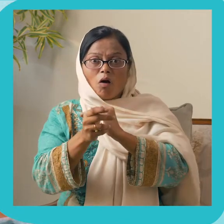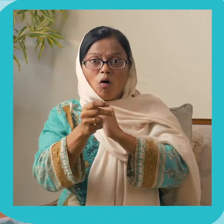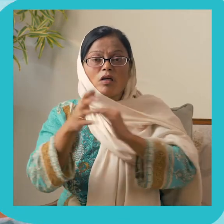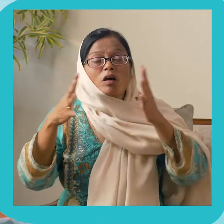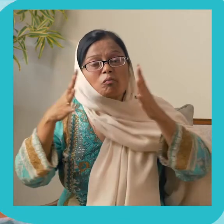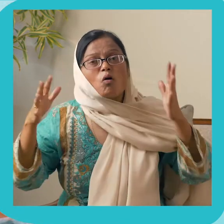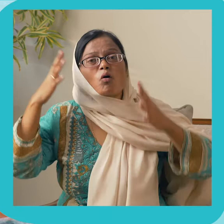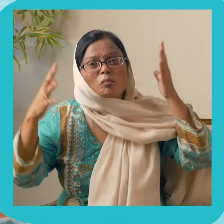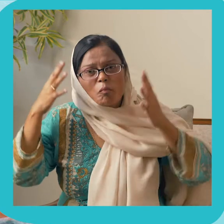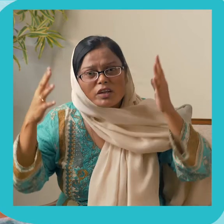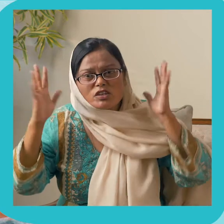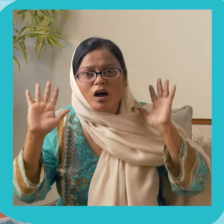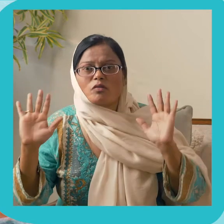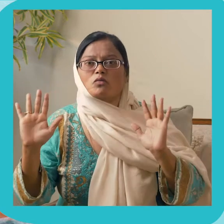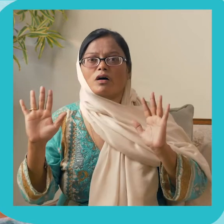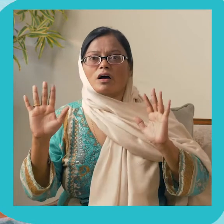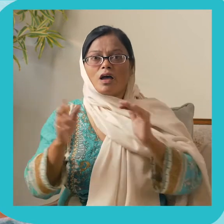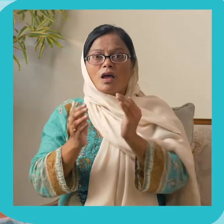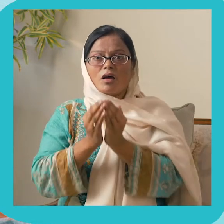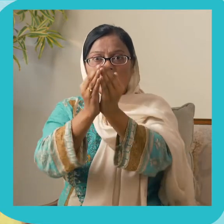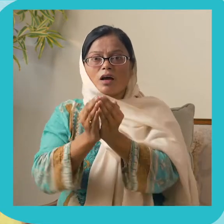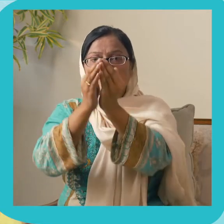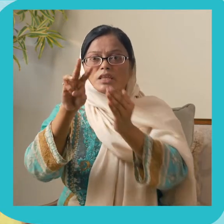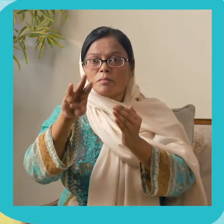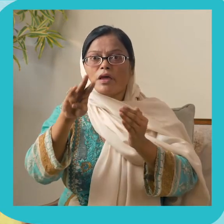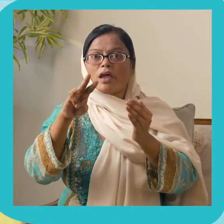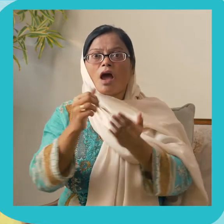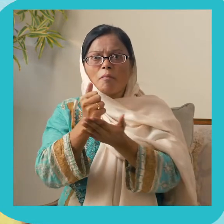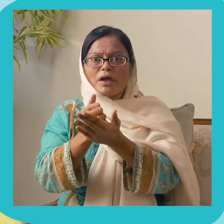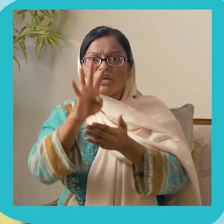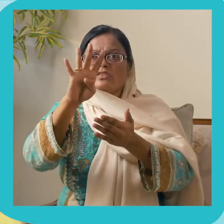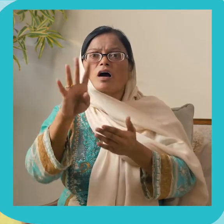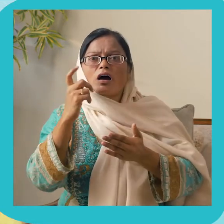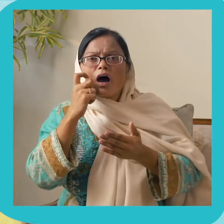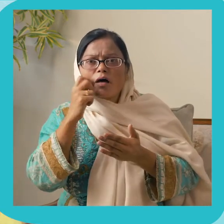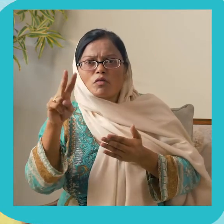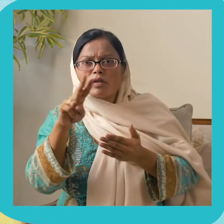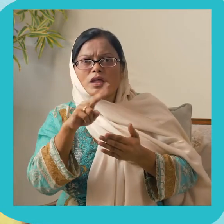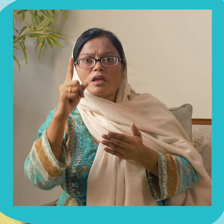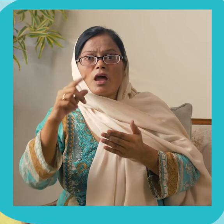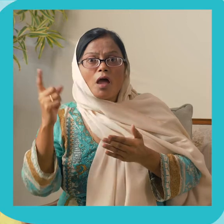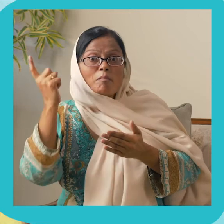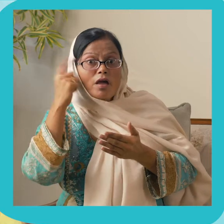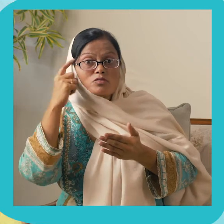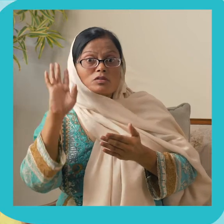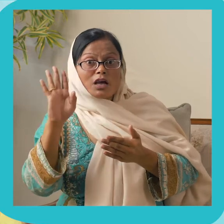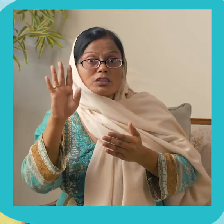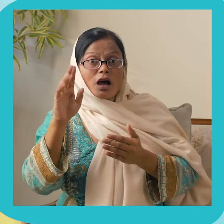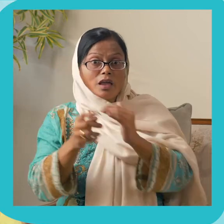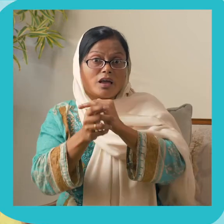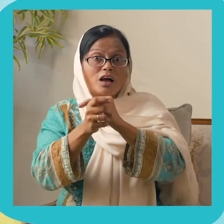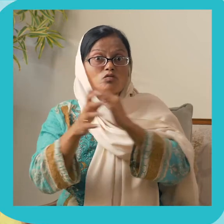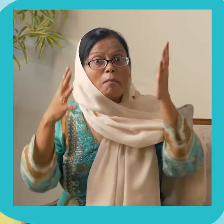ऑलिव और घबराया। कश्ती में सवार 4 माहीगीरों ने यह महसूस कर लिया था कि ऑलिव मुश्किल में